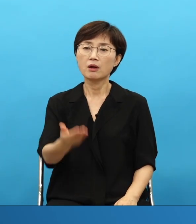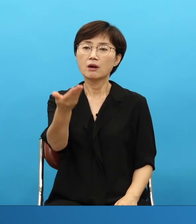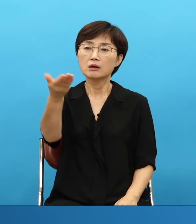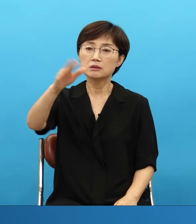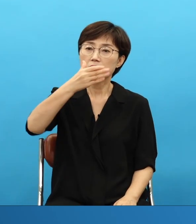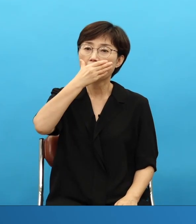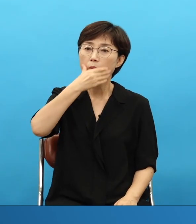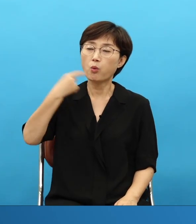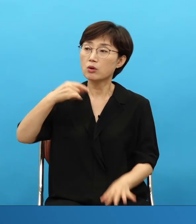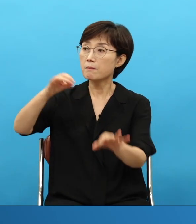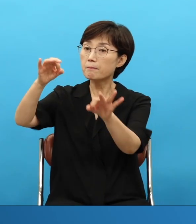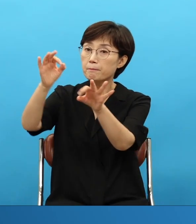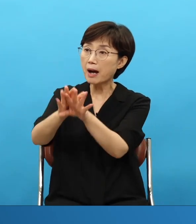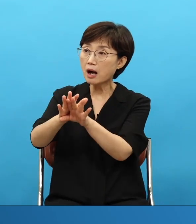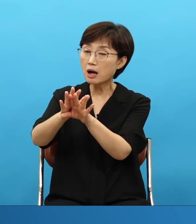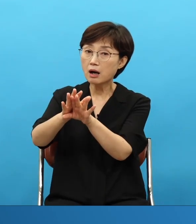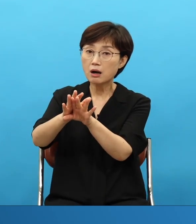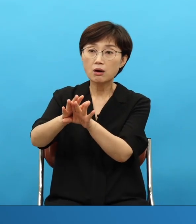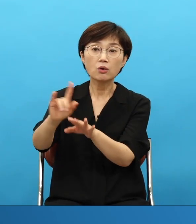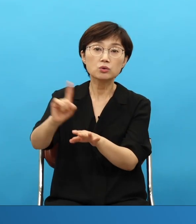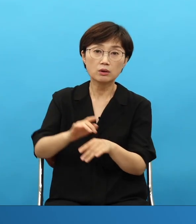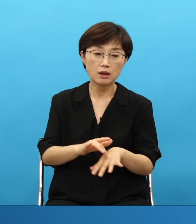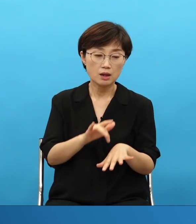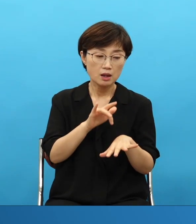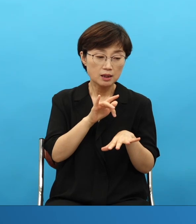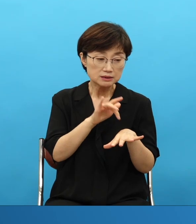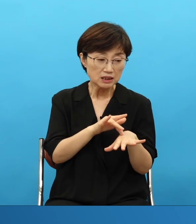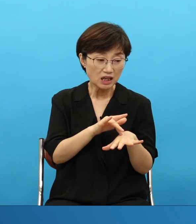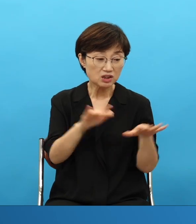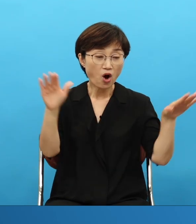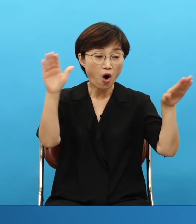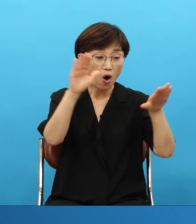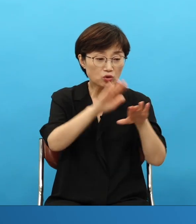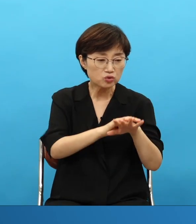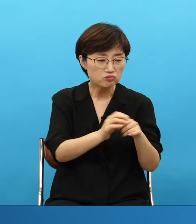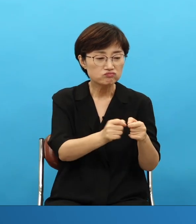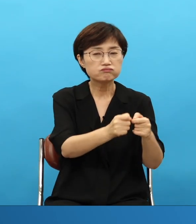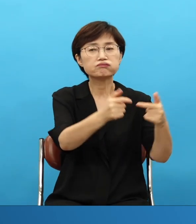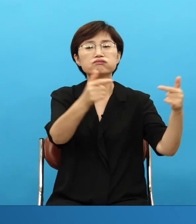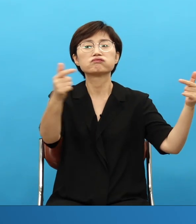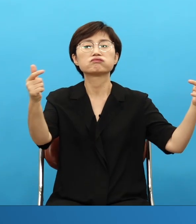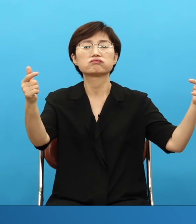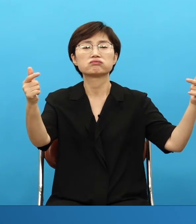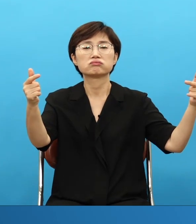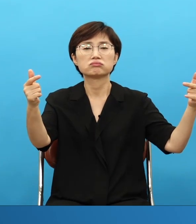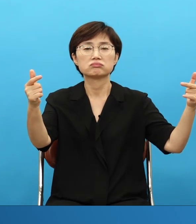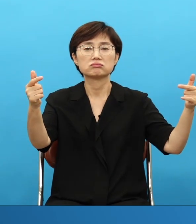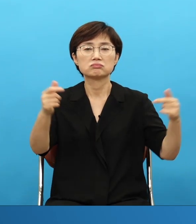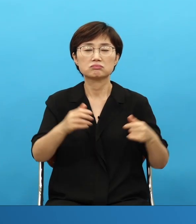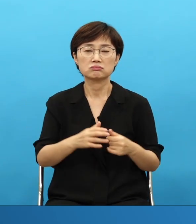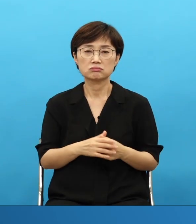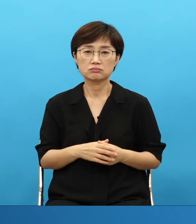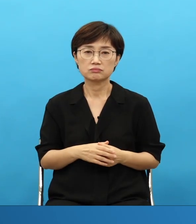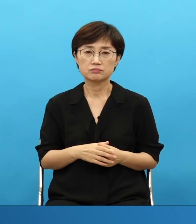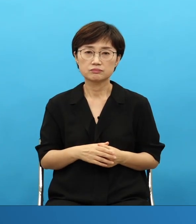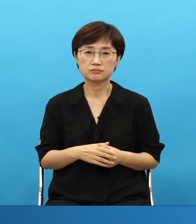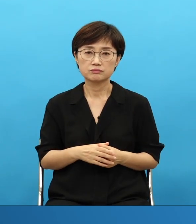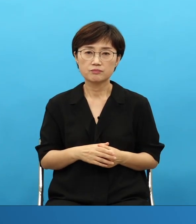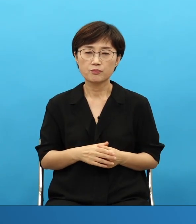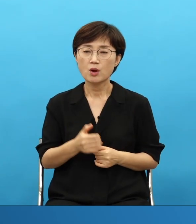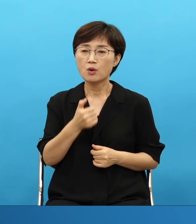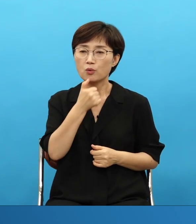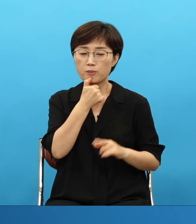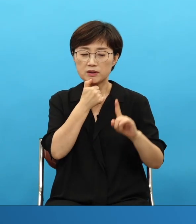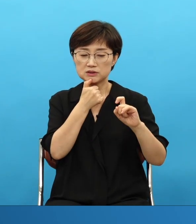막 어두움을 이기지 못하는 거예요. And when the gospel disappears, they cannot win over the darkness. 이때 로마 16장 사람이